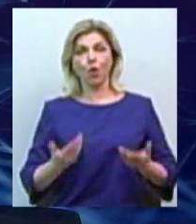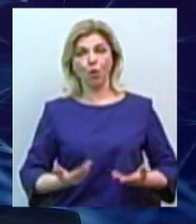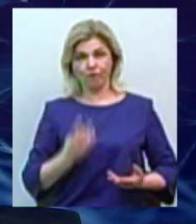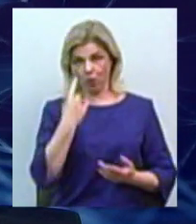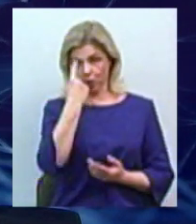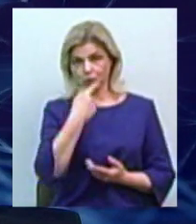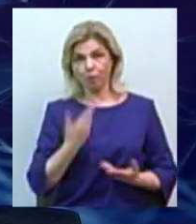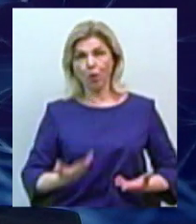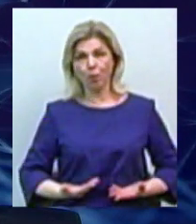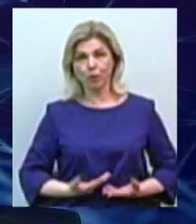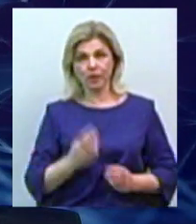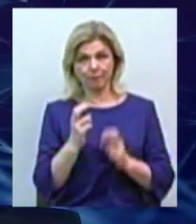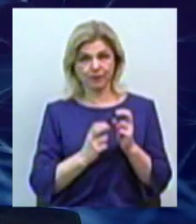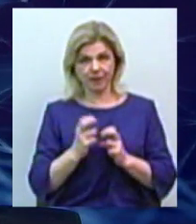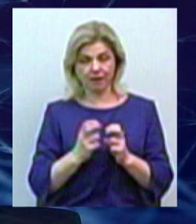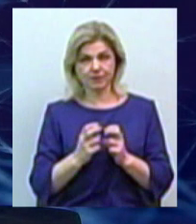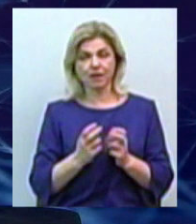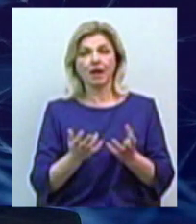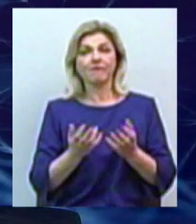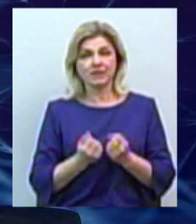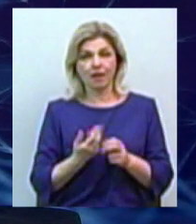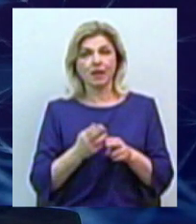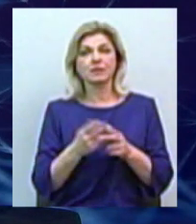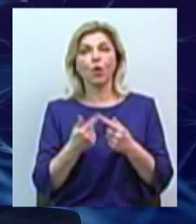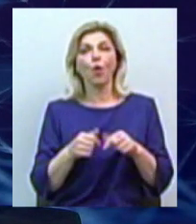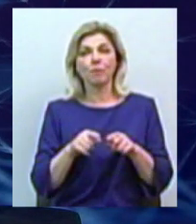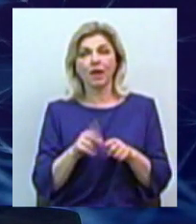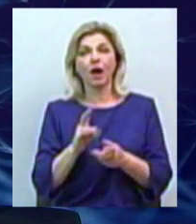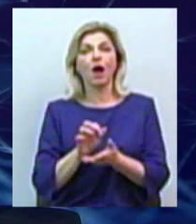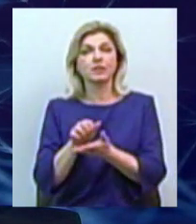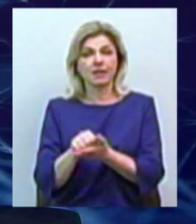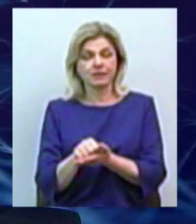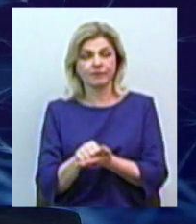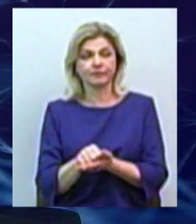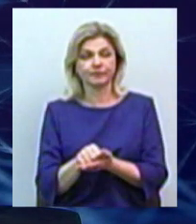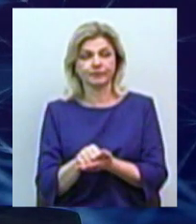наприклад, підприємства взяла цей об'єкт до концесії і мала